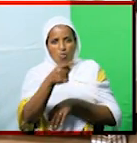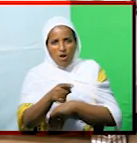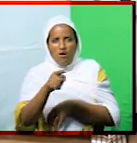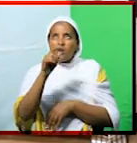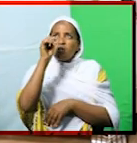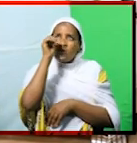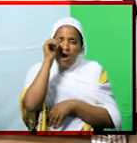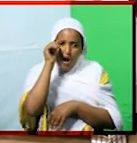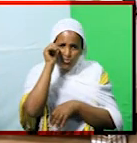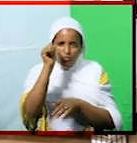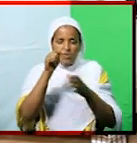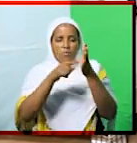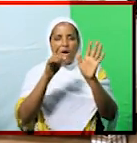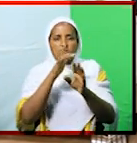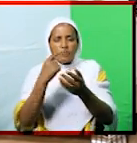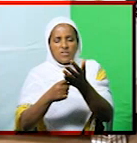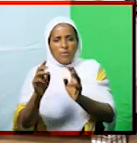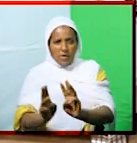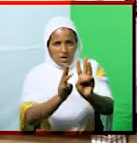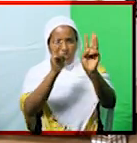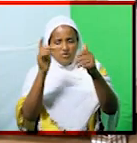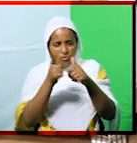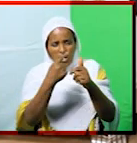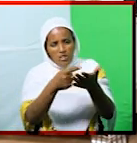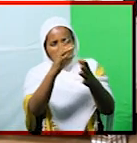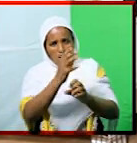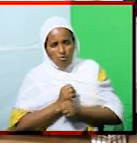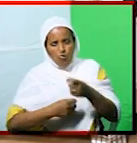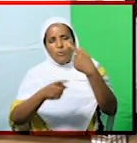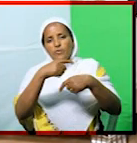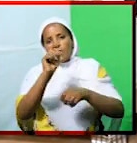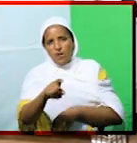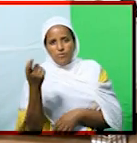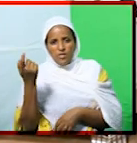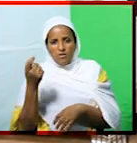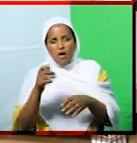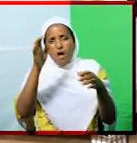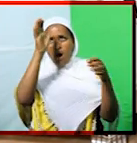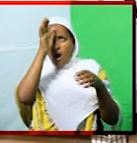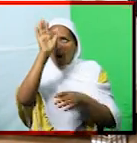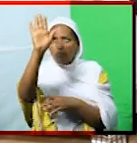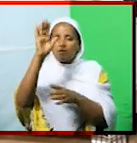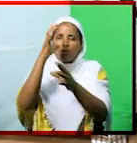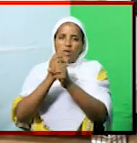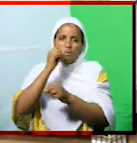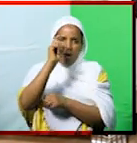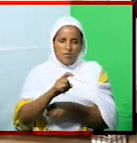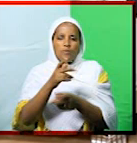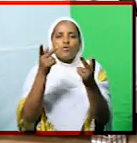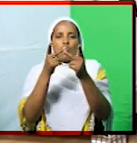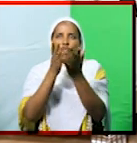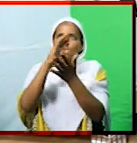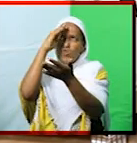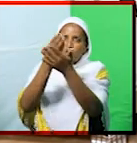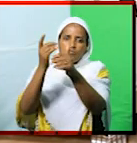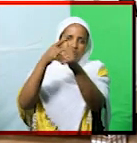ራሱን የማይገልጥለት በዚያ መንገድ መጀመሪያ እነዚያን ተቀብሎ መምጣት አለበት። በዚያ መንገድ መምጣት አለበት። አብን መቀበል አለበት። በየት በኩል? ወልድን